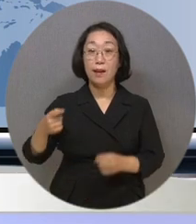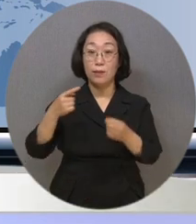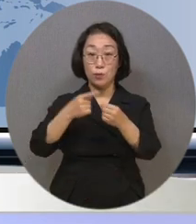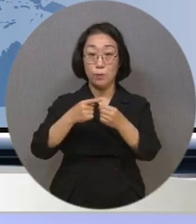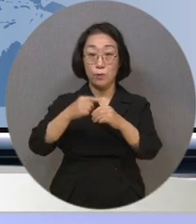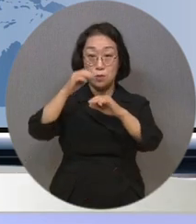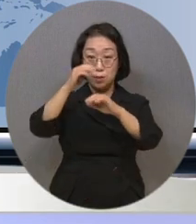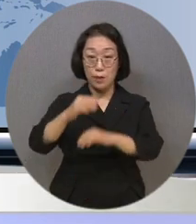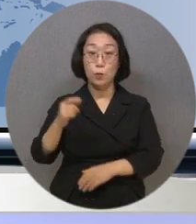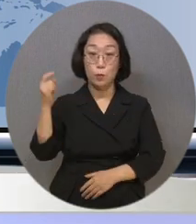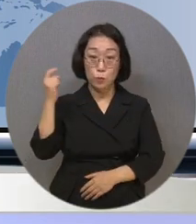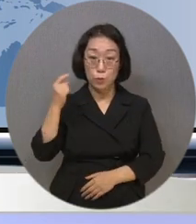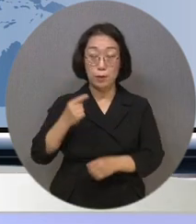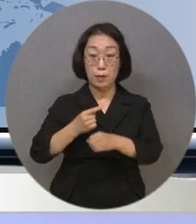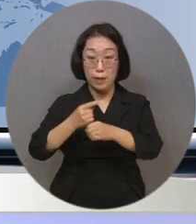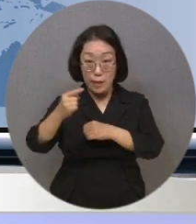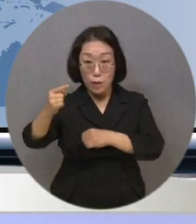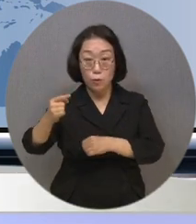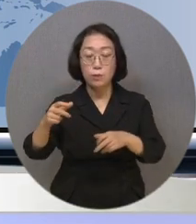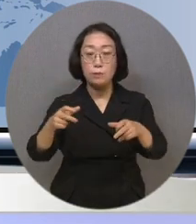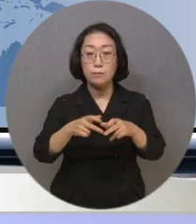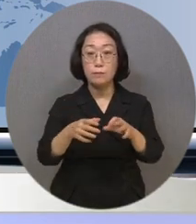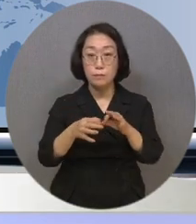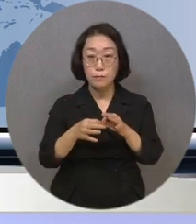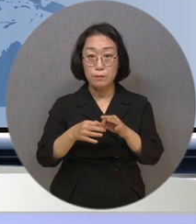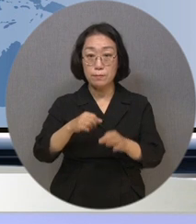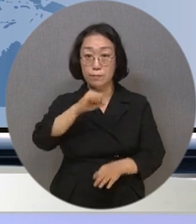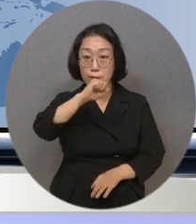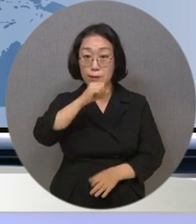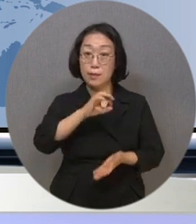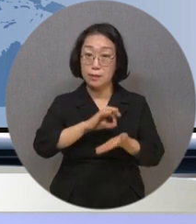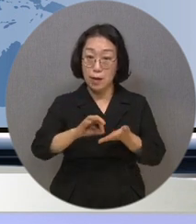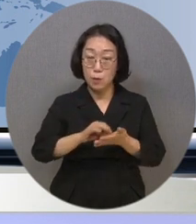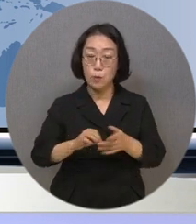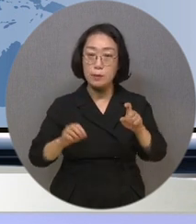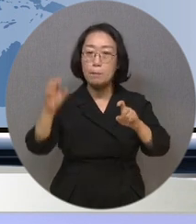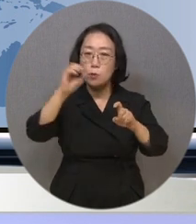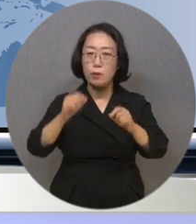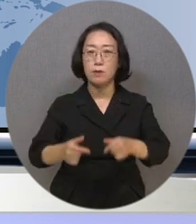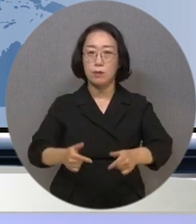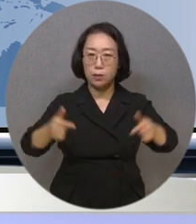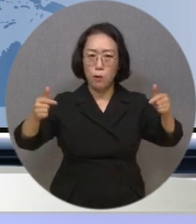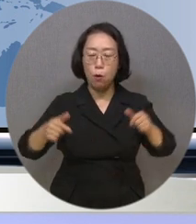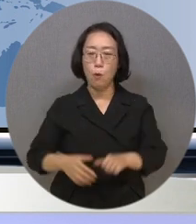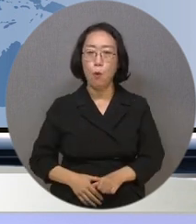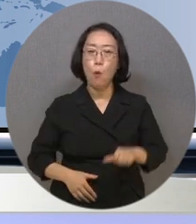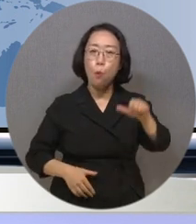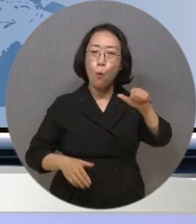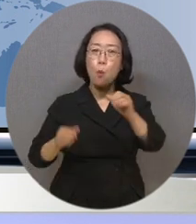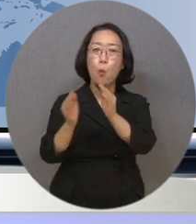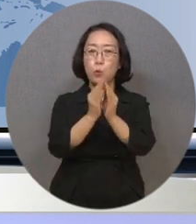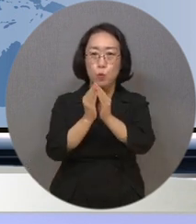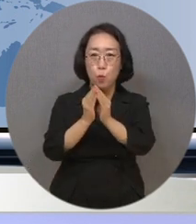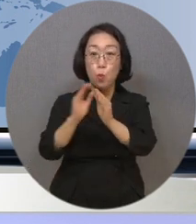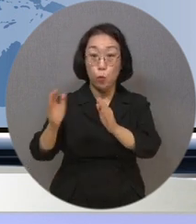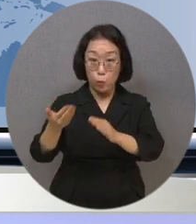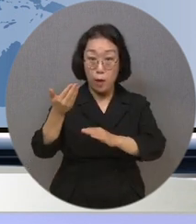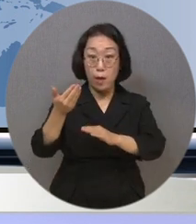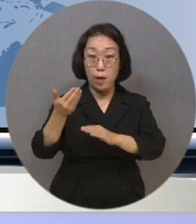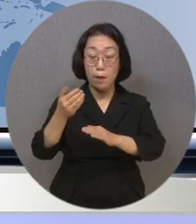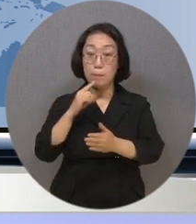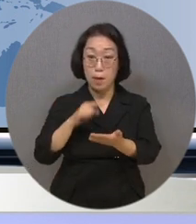앞서 전해드린 것처럼 내년도 장애인 관련 예산이 오래 대비 10% 늘어난 5조원 규모로 편성됐습니다